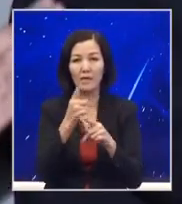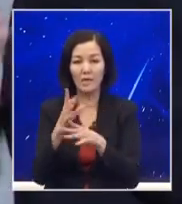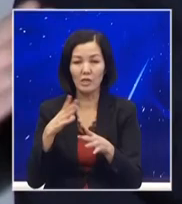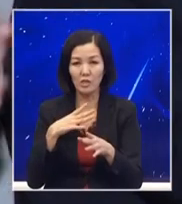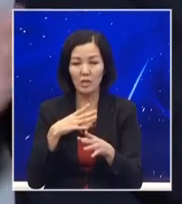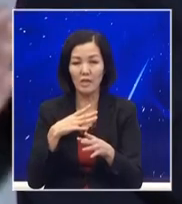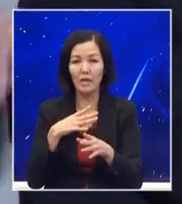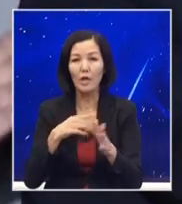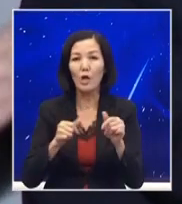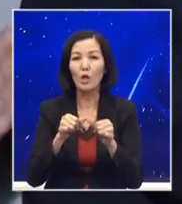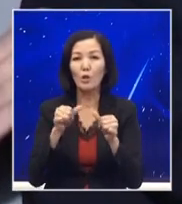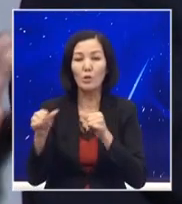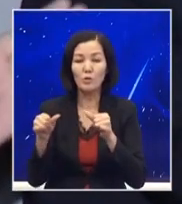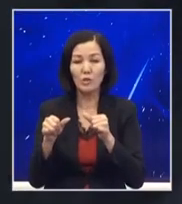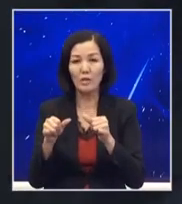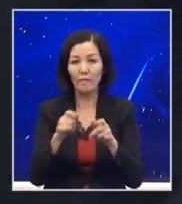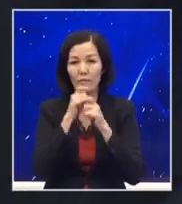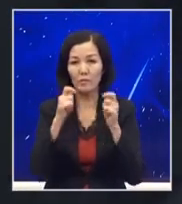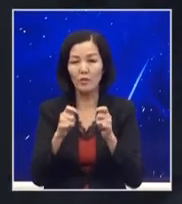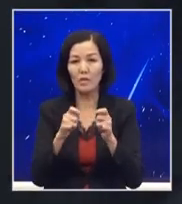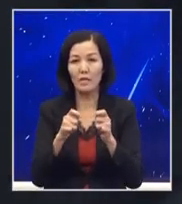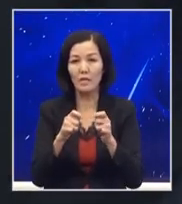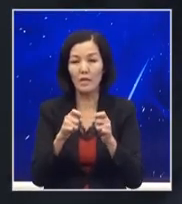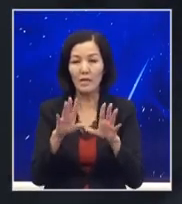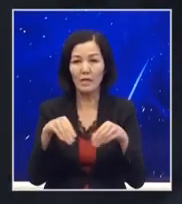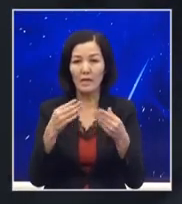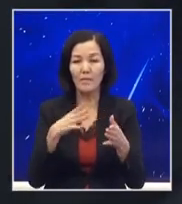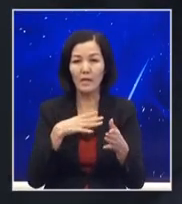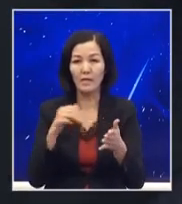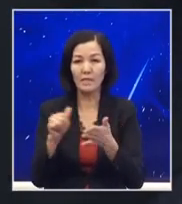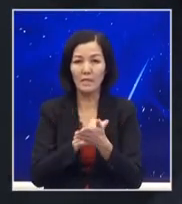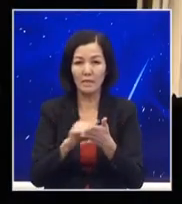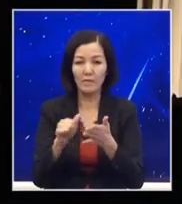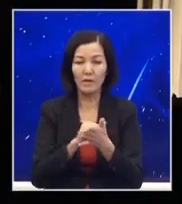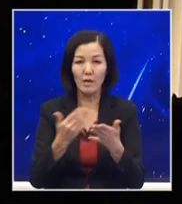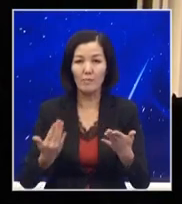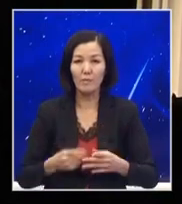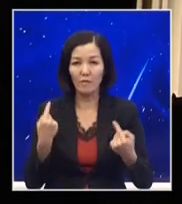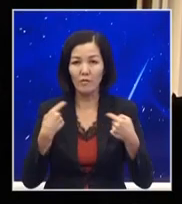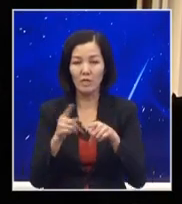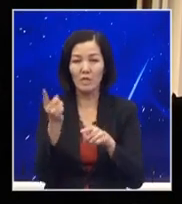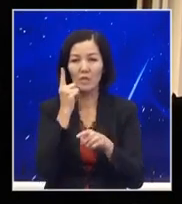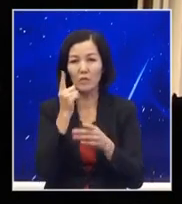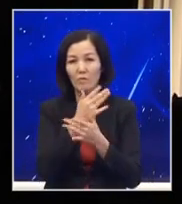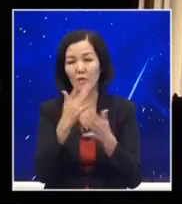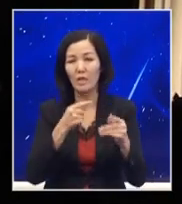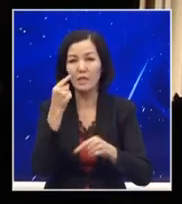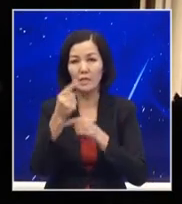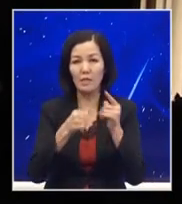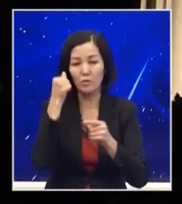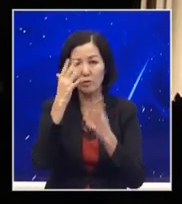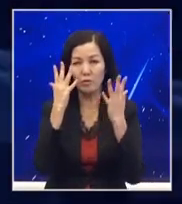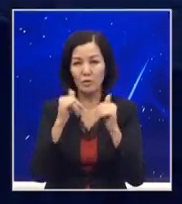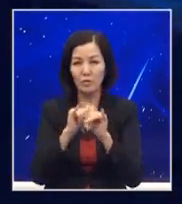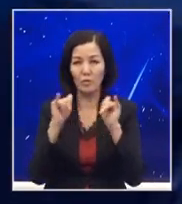Особо отличившимся бойцам Жасыл-Ел вручили дипломы и подарки. Это солидные сертификаты, бытовую технику, телефоны. В следующем году число отрядов